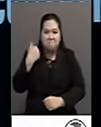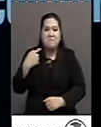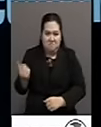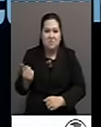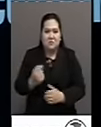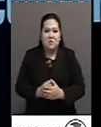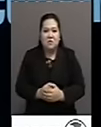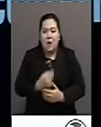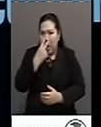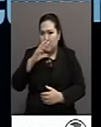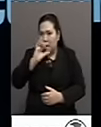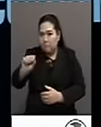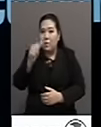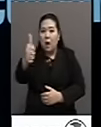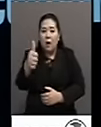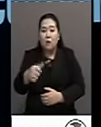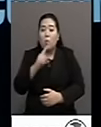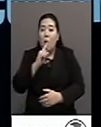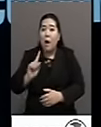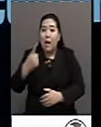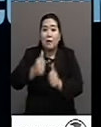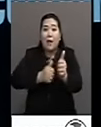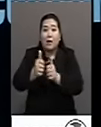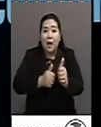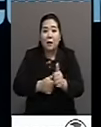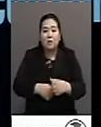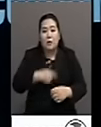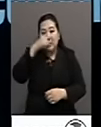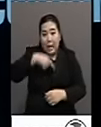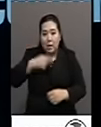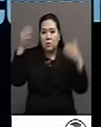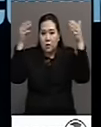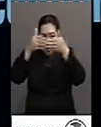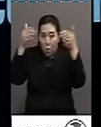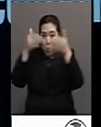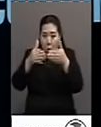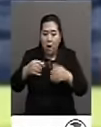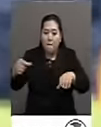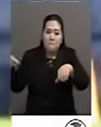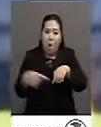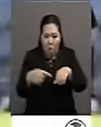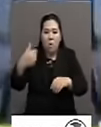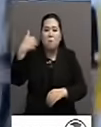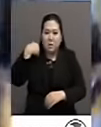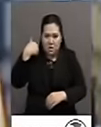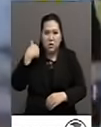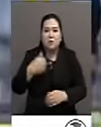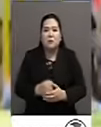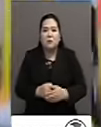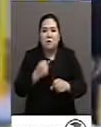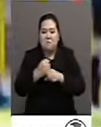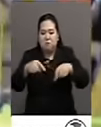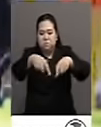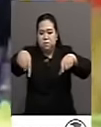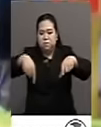ากนะครับจะสังเกตได้กับว่าเกมแรกที่เราเจอกับอินโดนั้นก็ได้ประตูนะครับจากลูกคอสเข้ามาในกรอบเขตโ